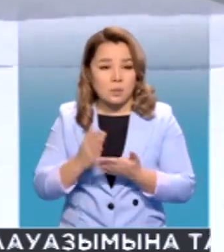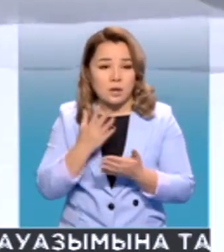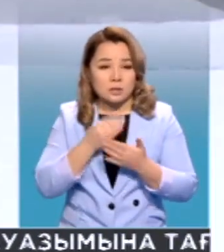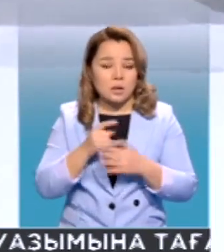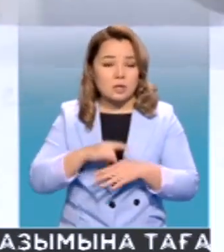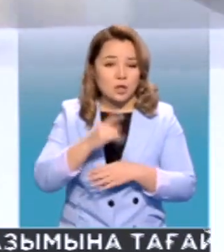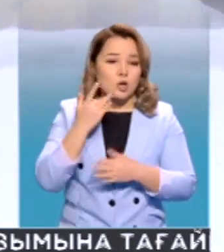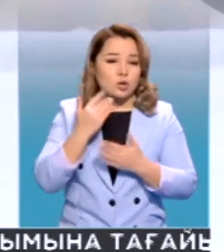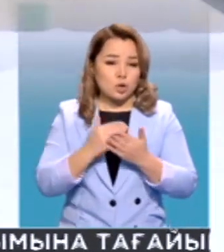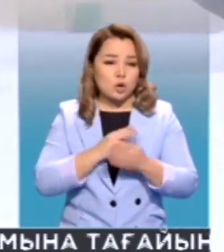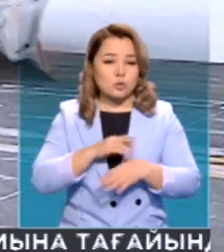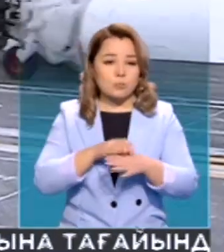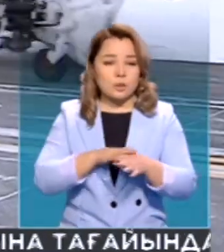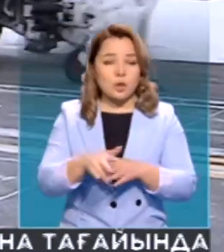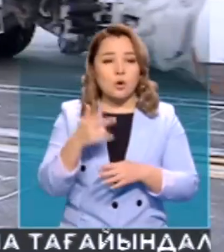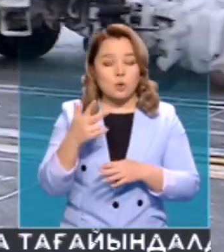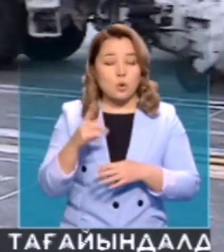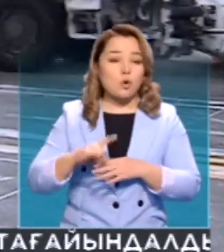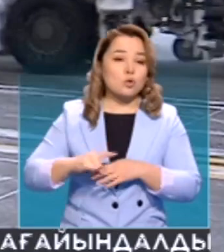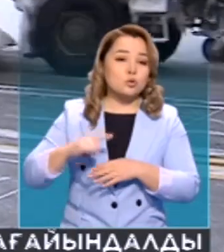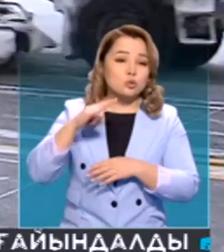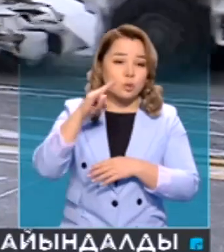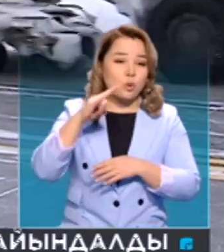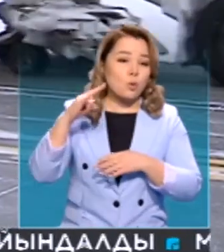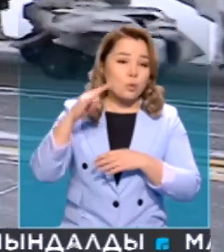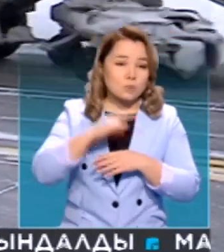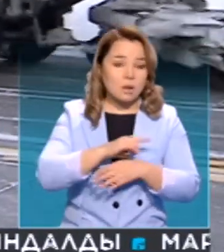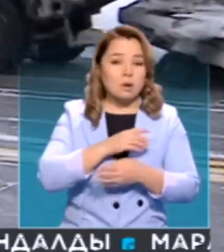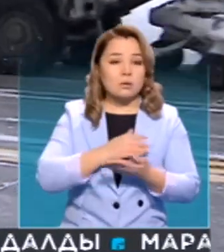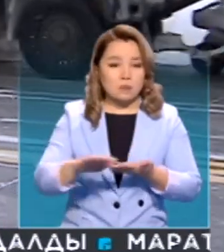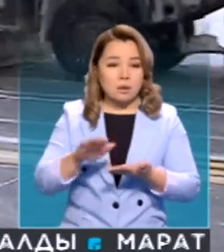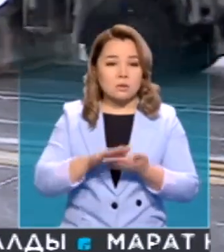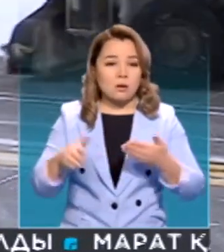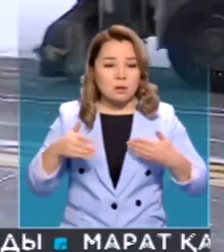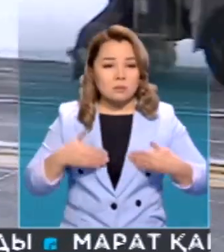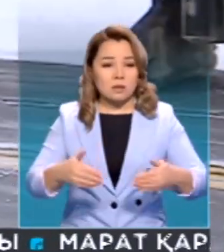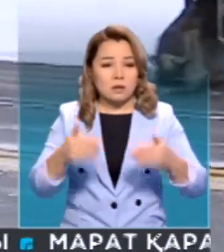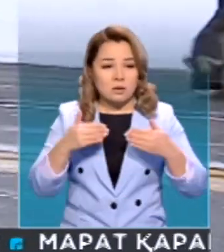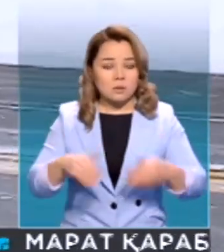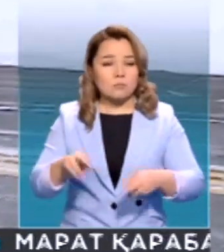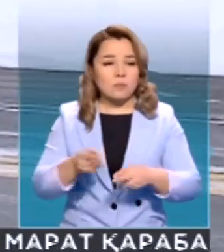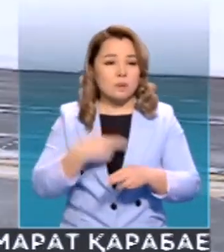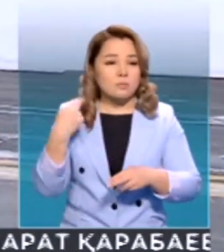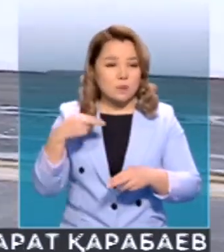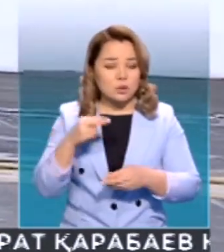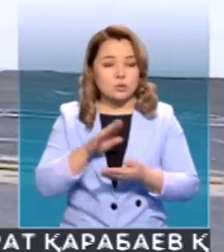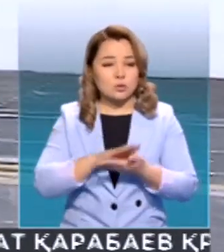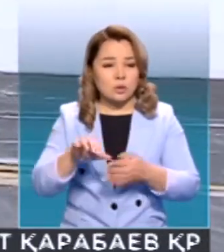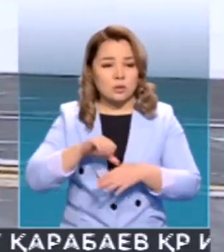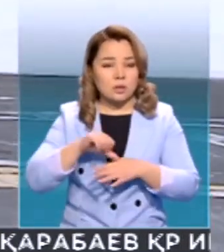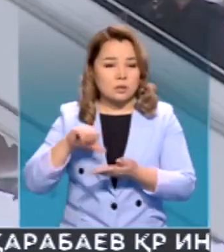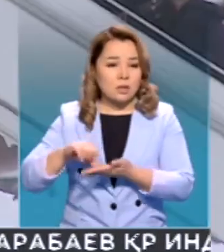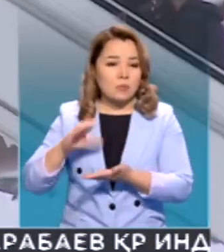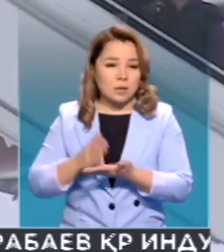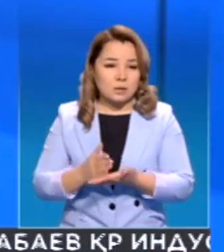тұр. Мұнда әуежайдың ұшу-қону жолағын қардан тазарту жұмыстары үздіксіз жүріп жатыр.